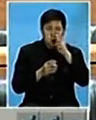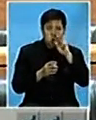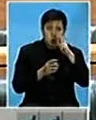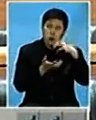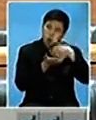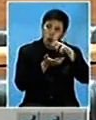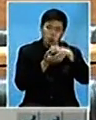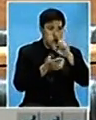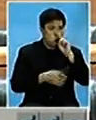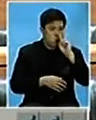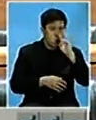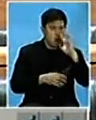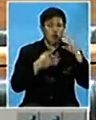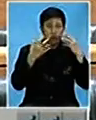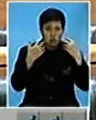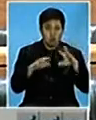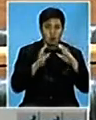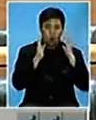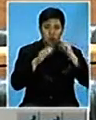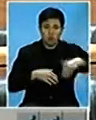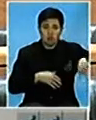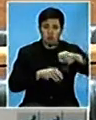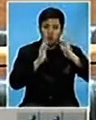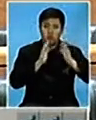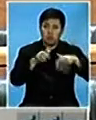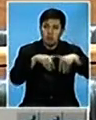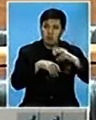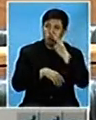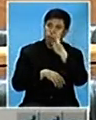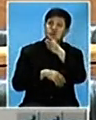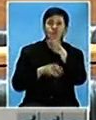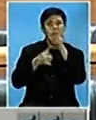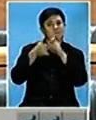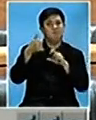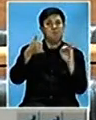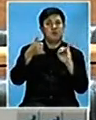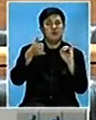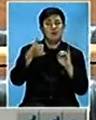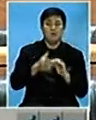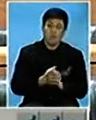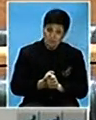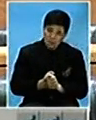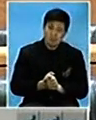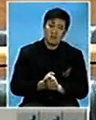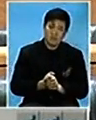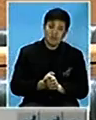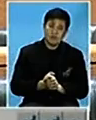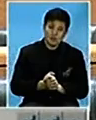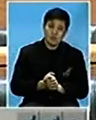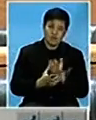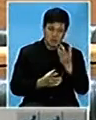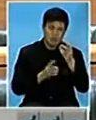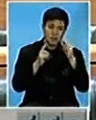ำแล้วซ้ำอีกจนกระทั่งในสายตาของพี่น้องประชาชนท่านจะกลายเป็นผู้ร้ายเพราะฉะนั้นคำวินิจฉัย